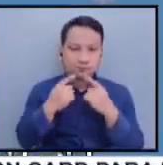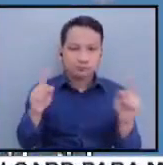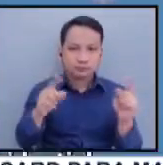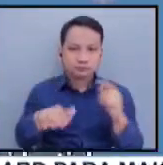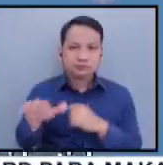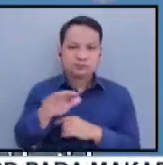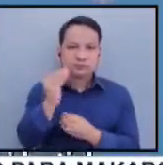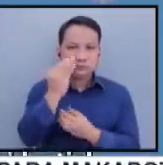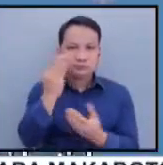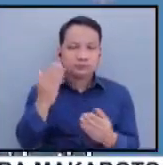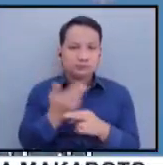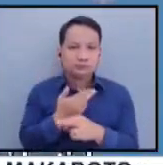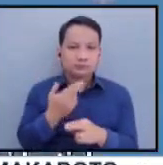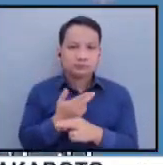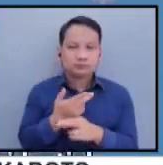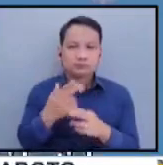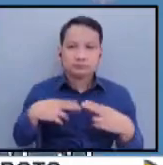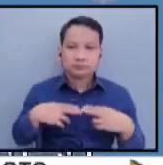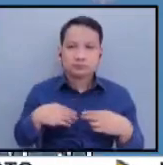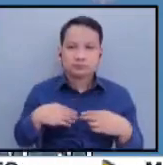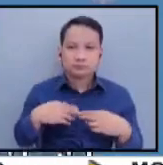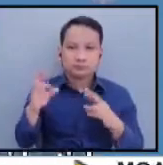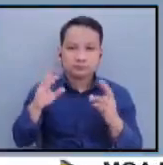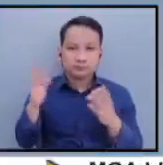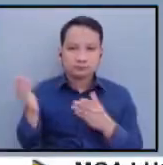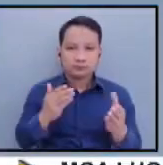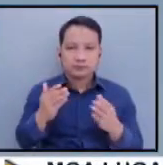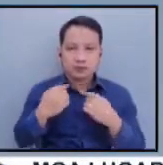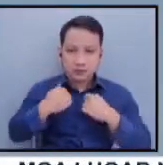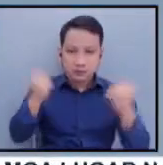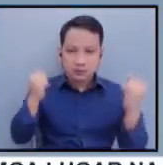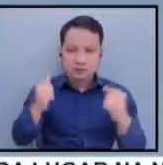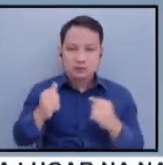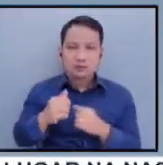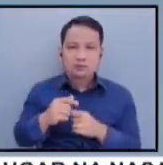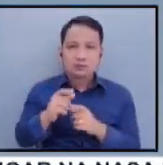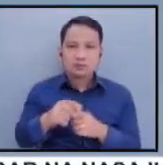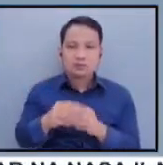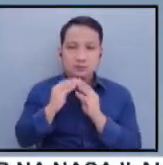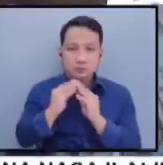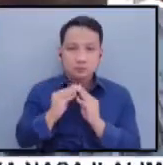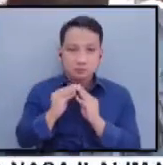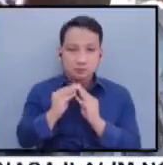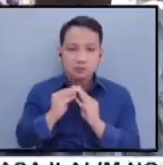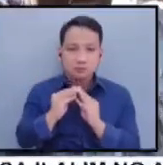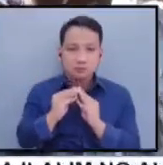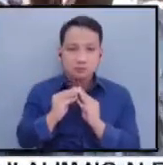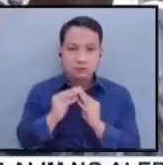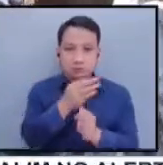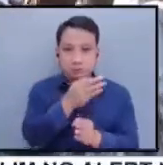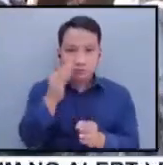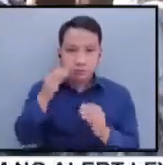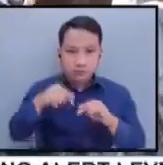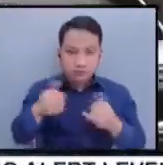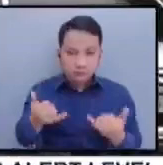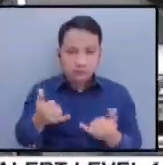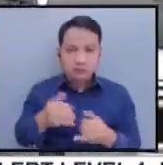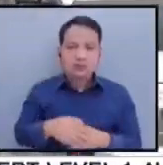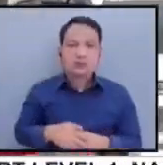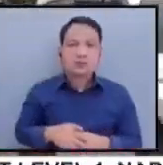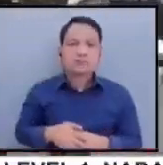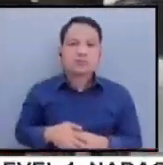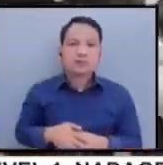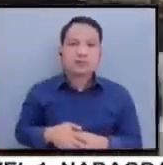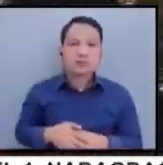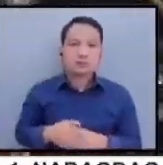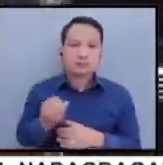na regular holiday ang araw na ito bilang paggunita sa Eid al-Fitr o pagtatapos ng Ramadan. Sa ilalim po ng number coding scheme, limitado lang